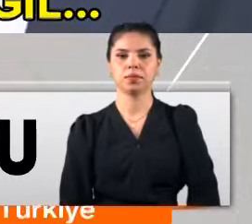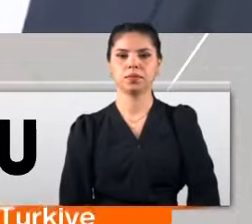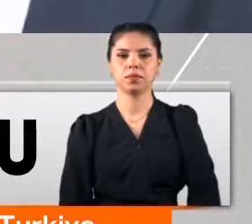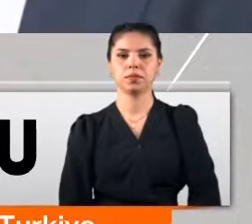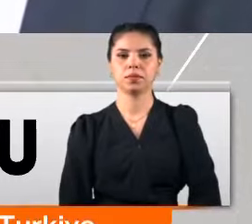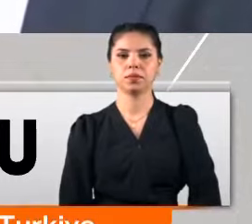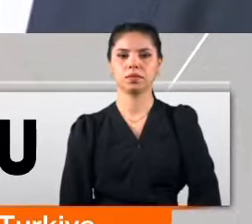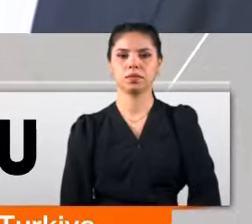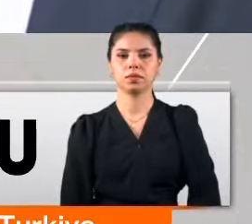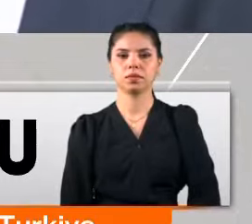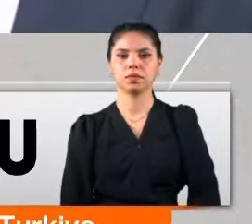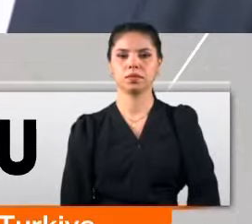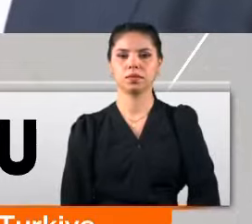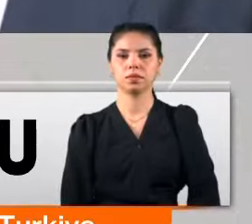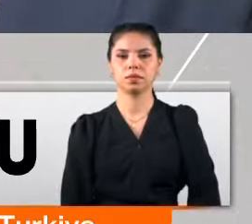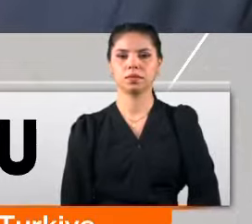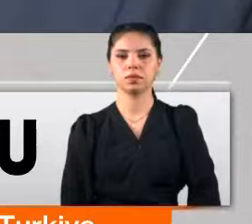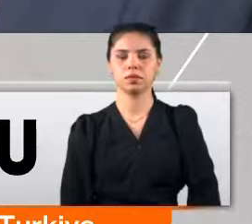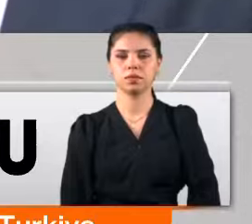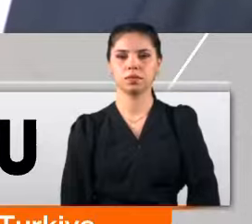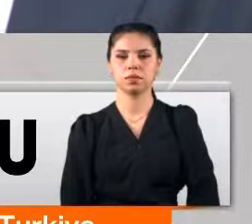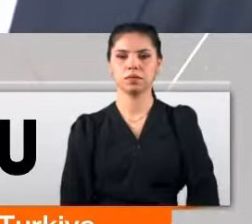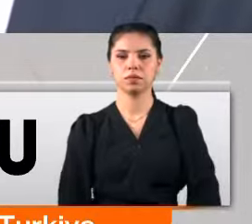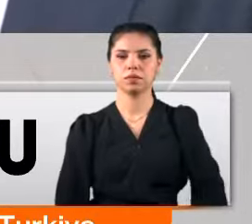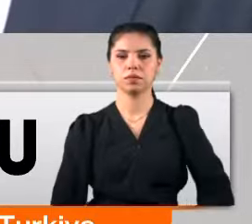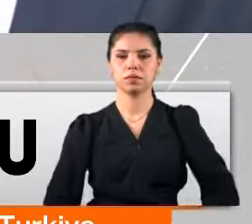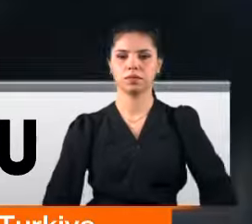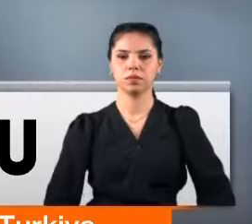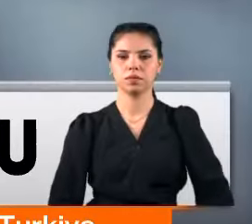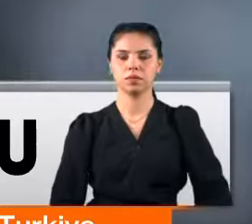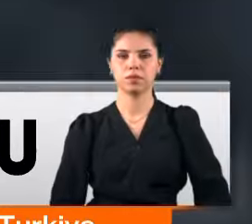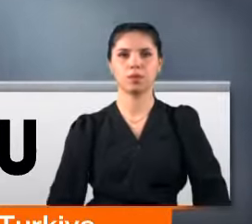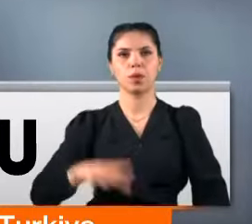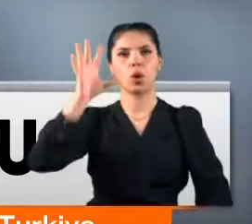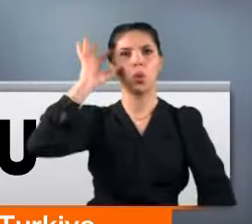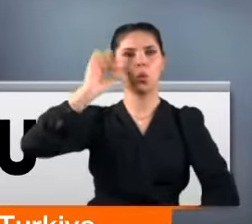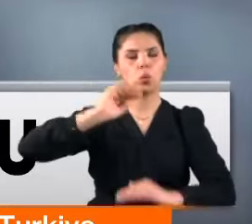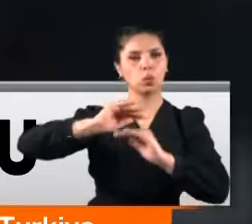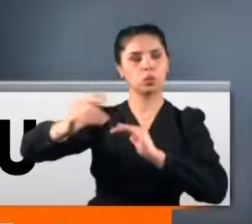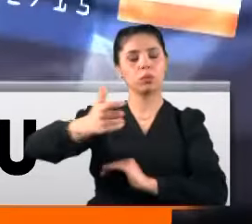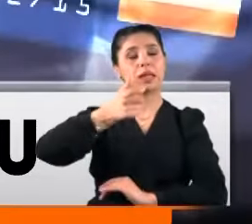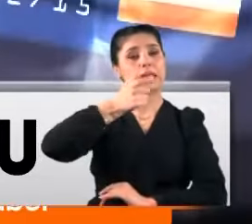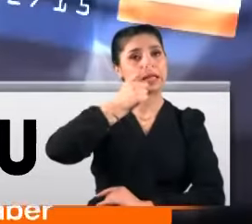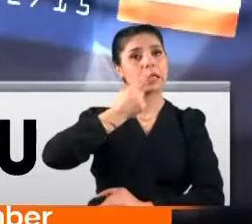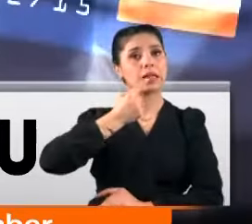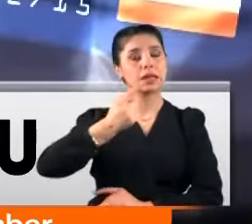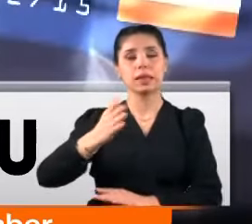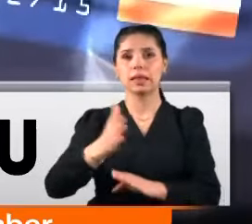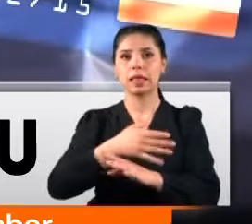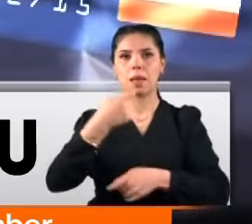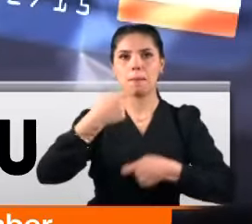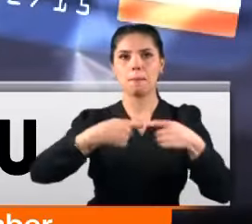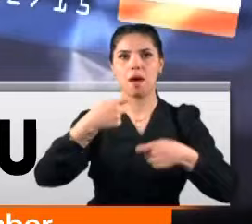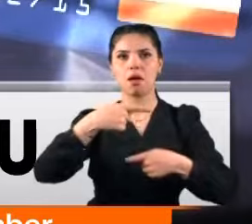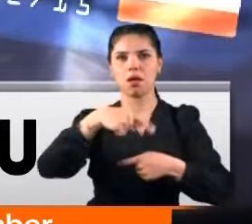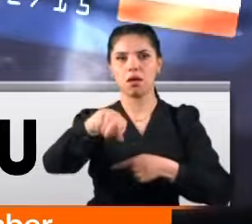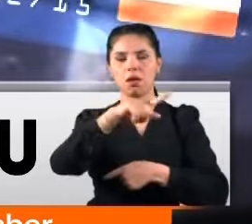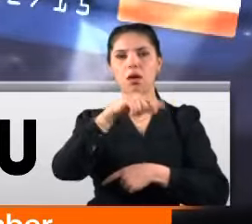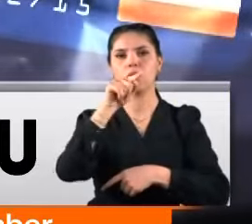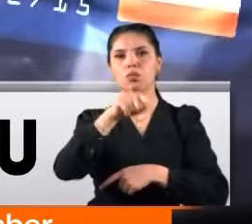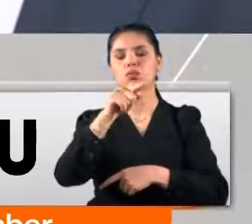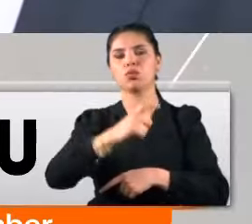hesabından değil, bakın hesabındaki paradan ödenmiş. Aman dikkatli olsunlar. Uzmanlar aman dikkat diyor. Çünkü bankaların yaptığı bu